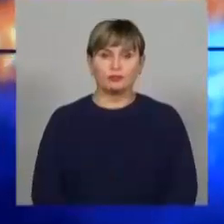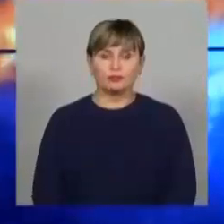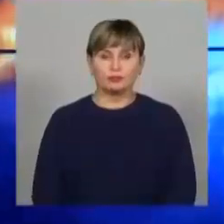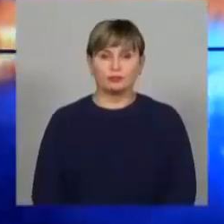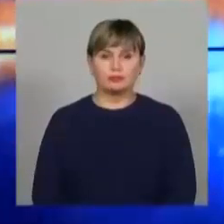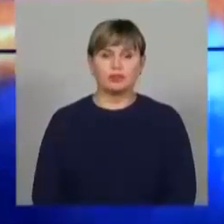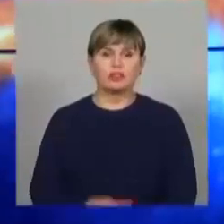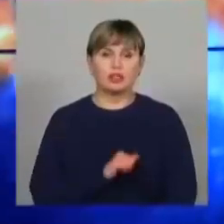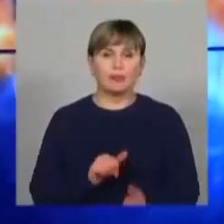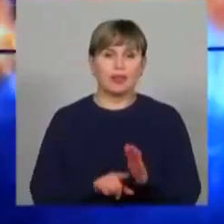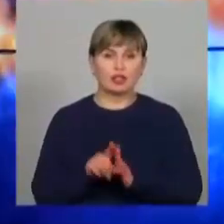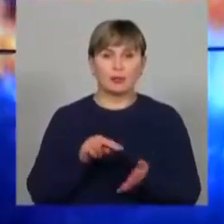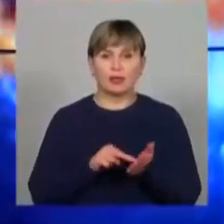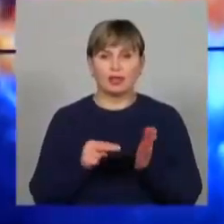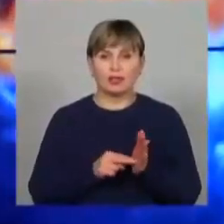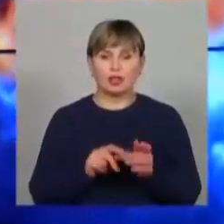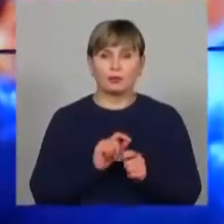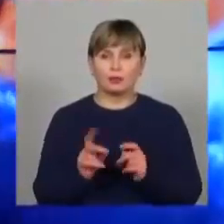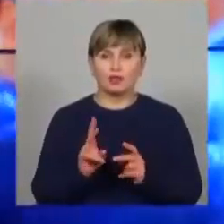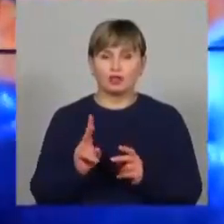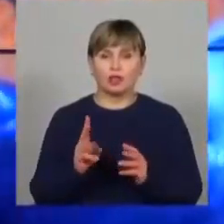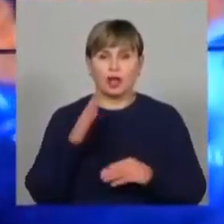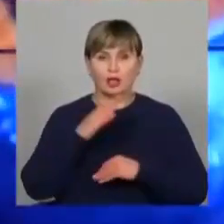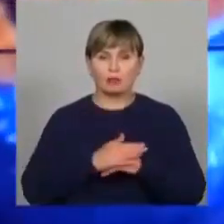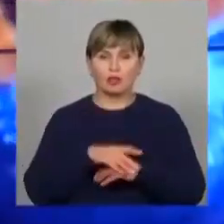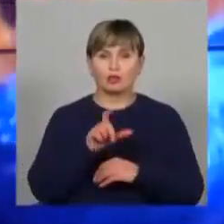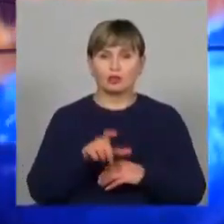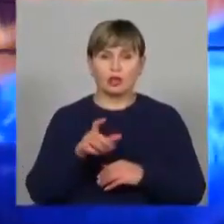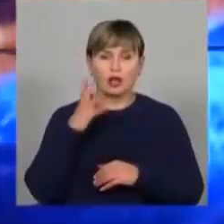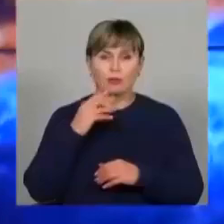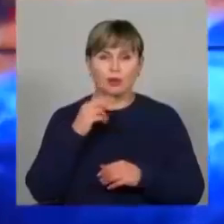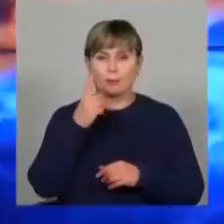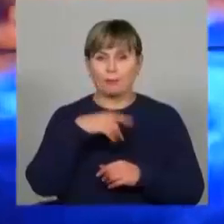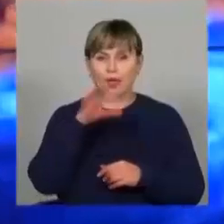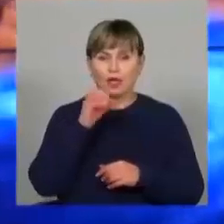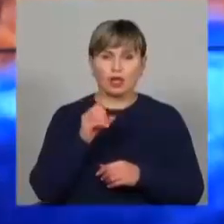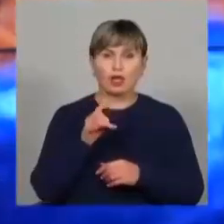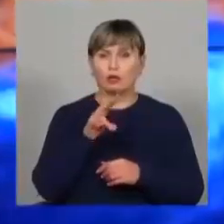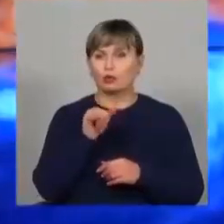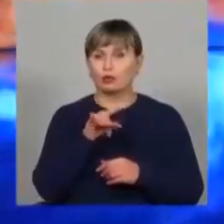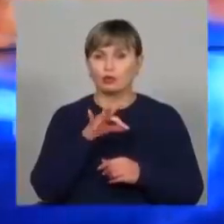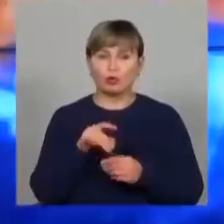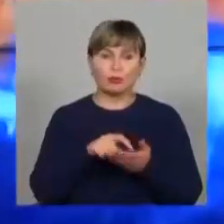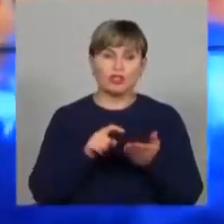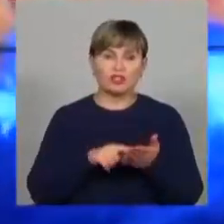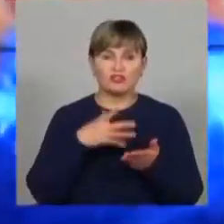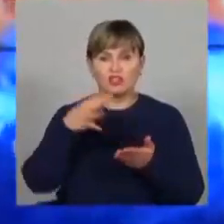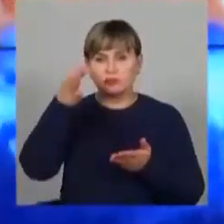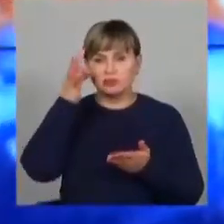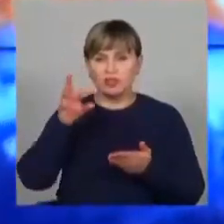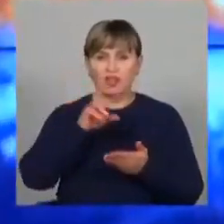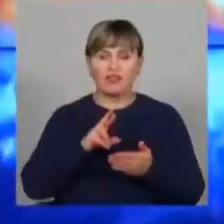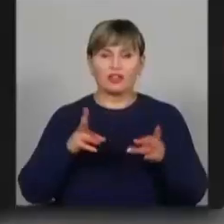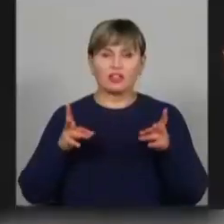они с самого начала планировали поджечь акимат сотрудник алматинской полиции ербол нурманов поделился воспоминаниями январской